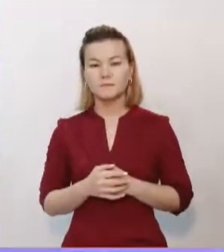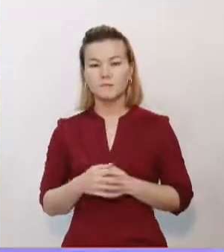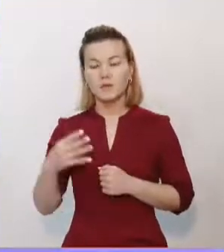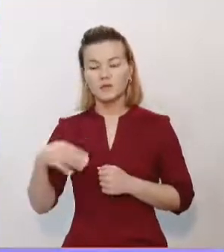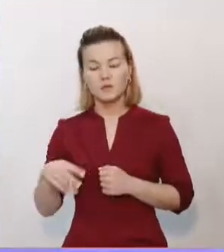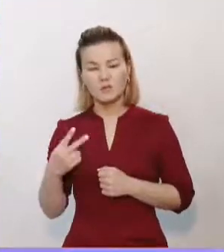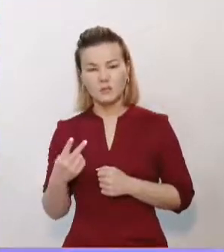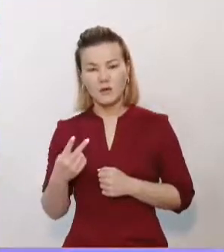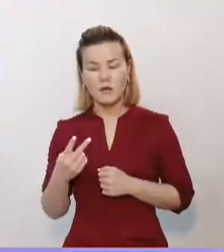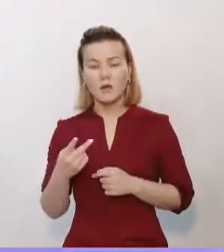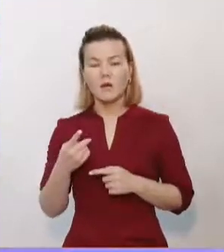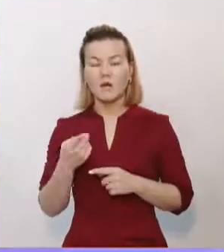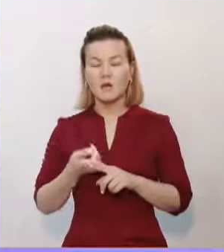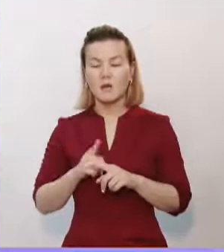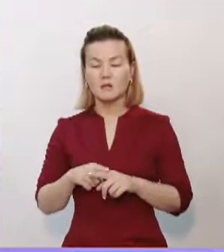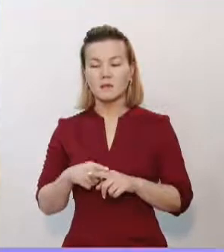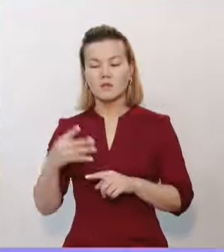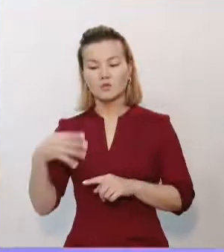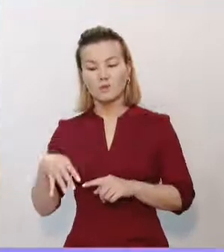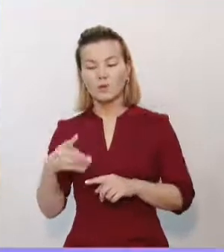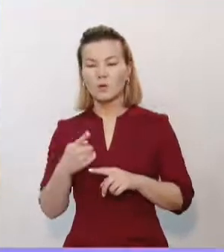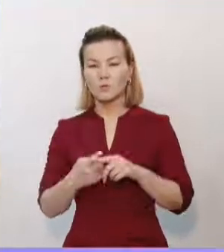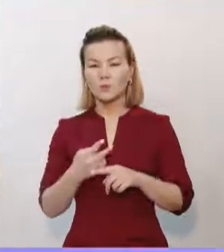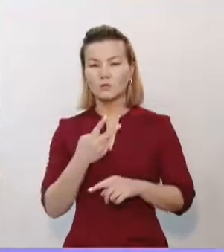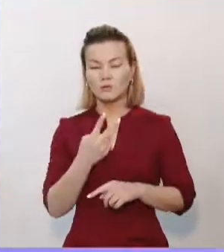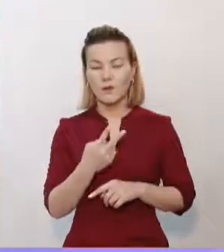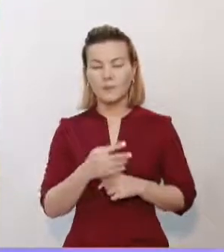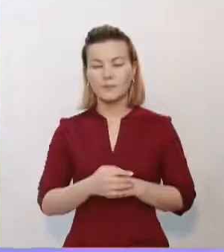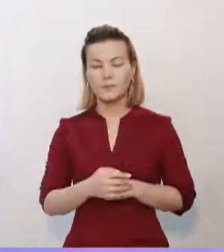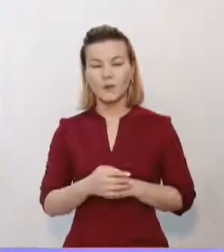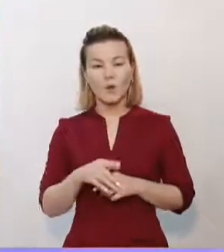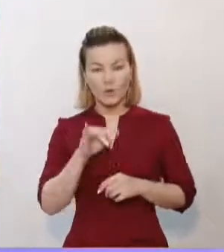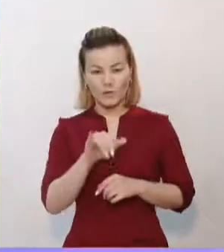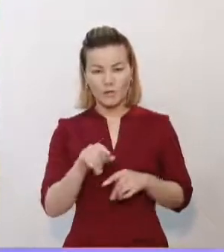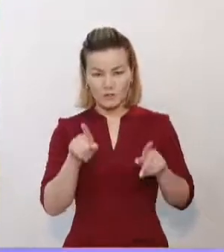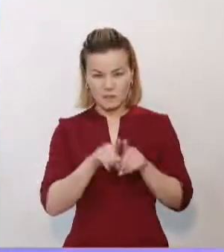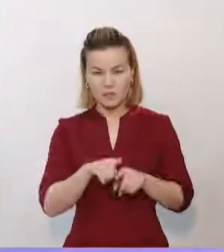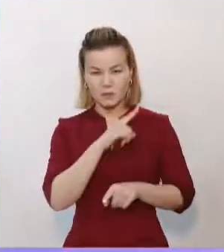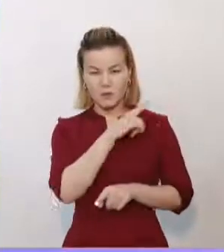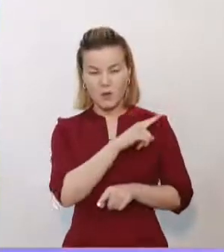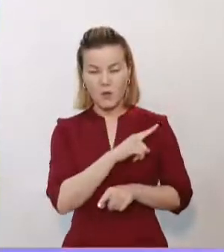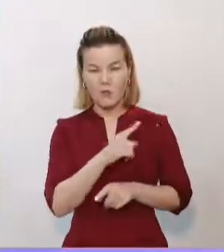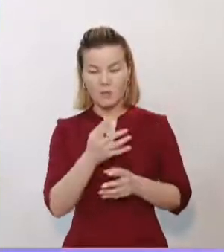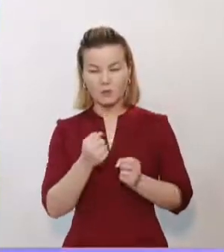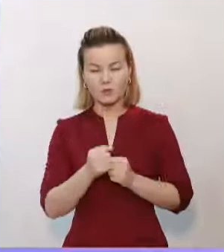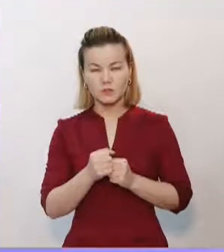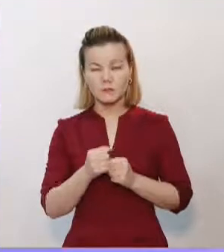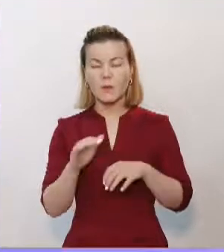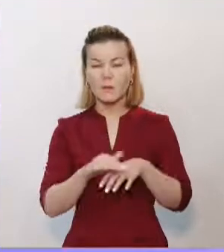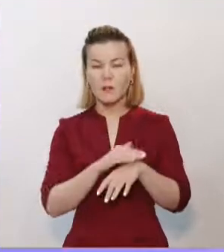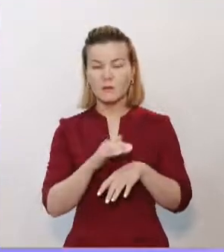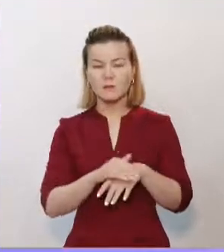5. 42 – это 40 плюс 2. Так у вас получилось. Молодцы!